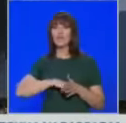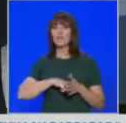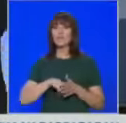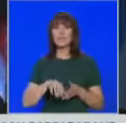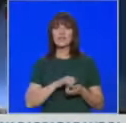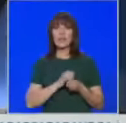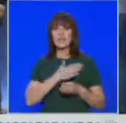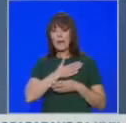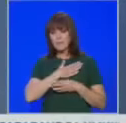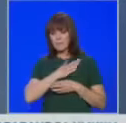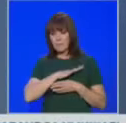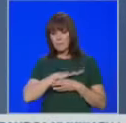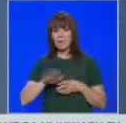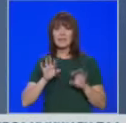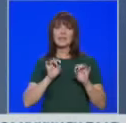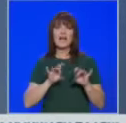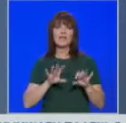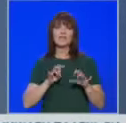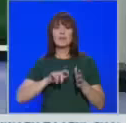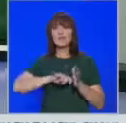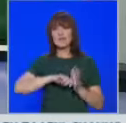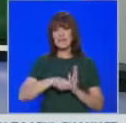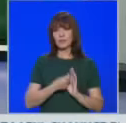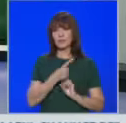пълната информация за изключените 136 клуба.